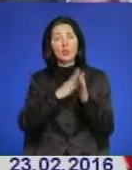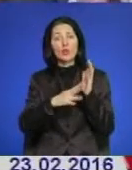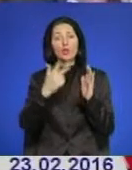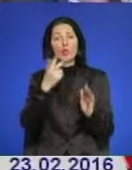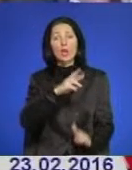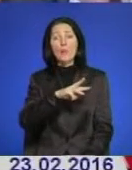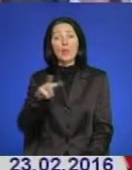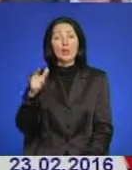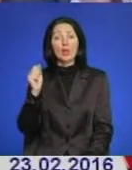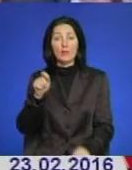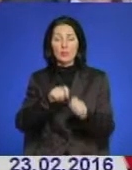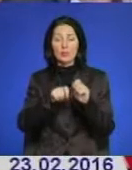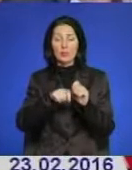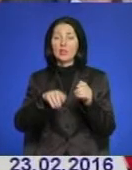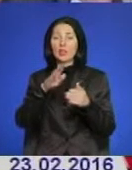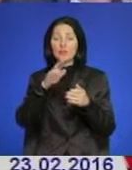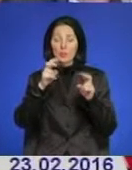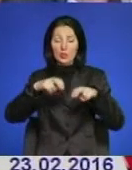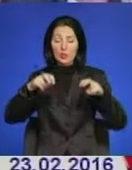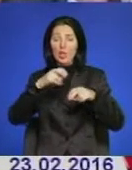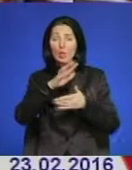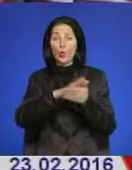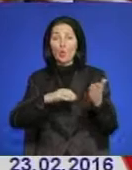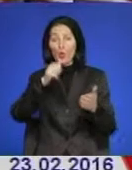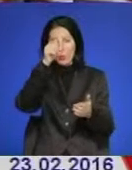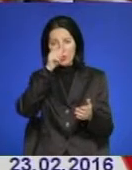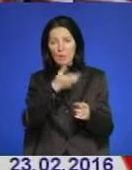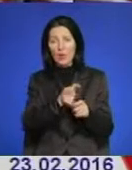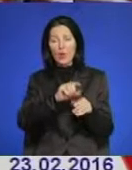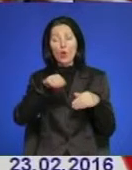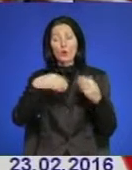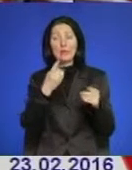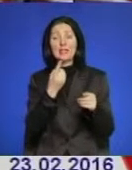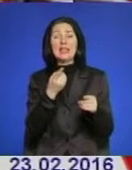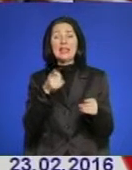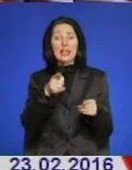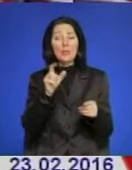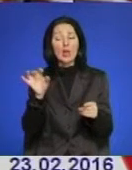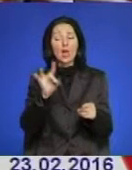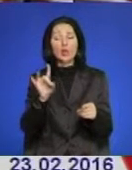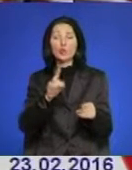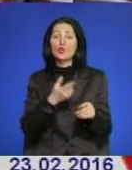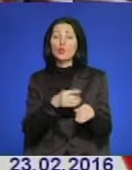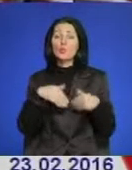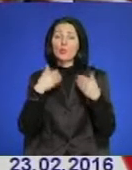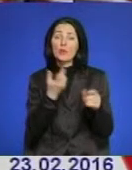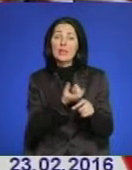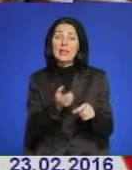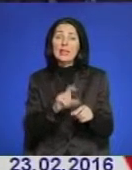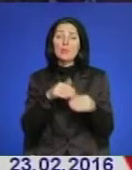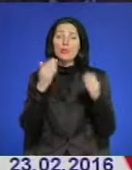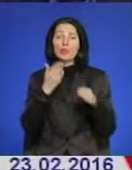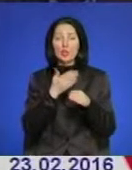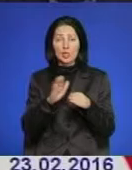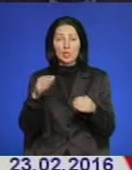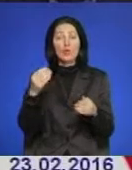експерти розглядали впродовж місяця. Перевагу надавали тим районам, які запропонували найбільшу частку співфінансування з місцевого